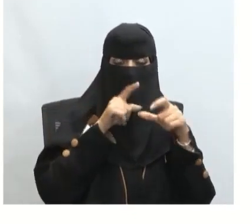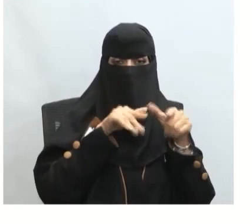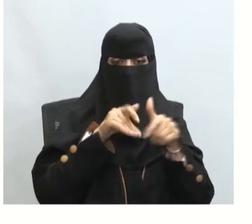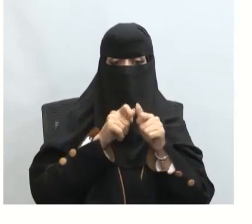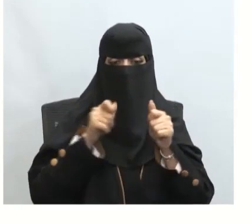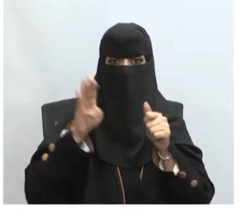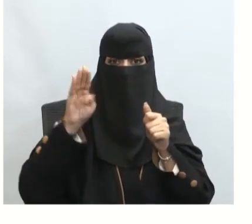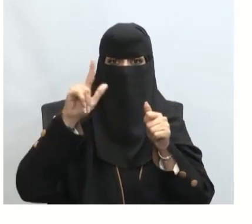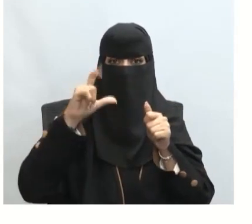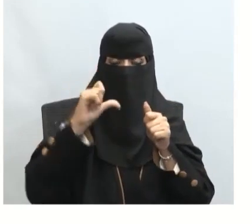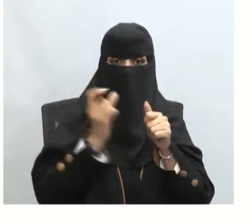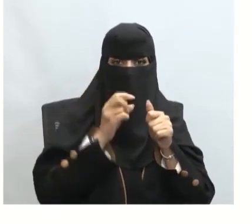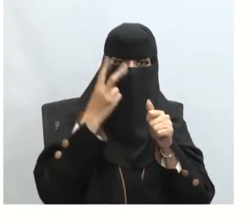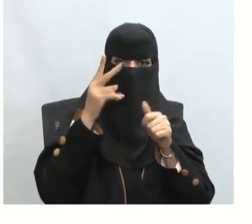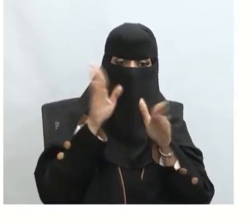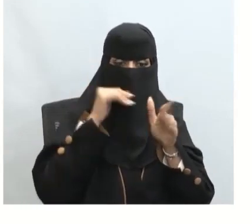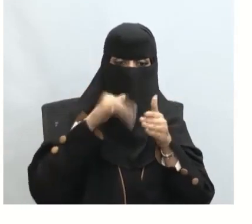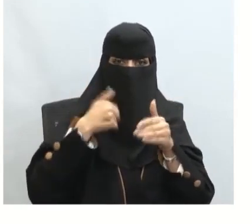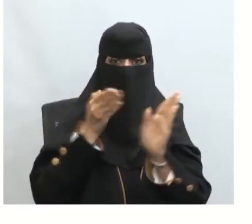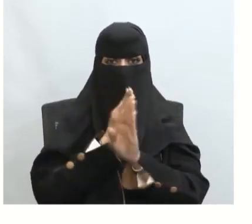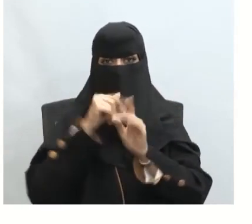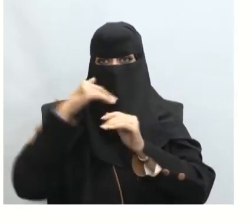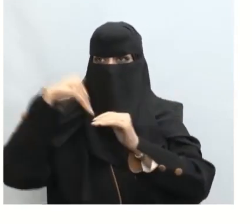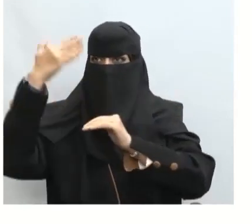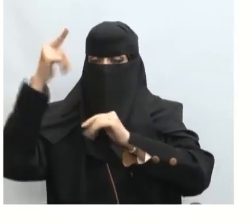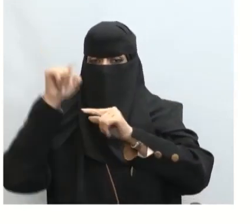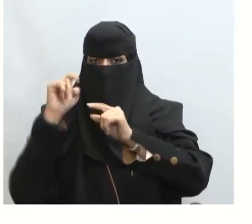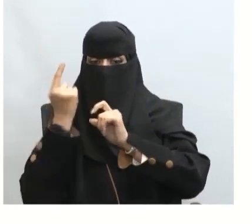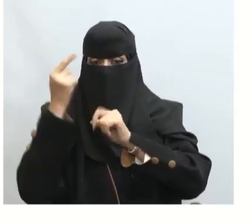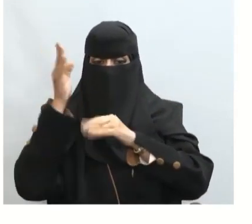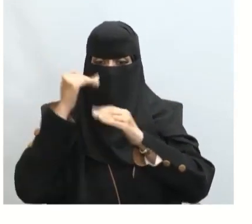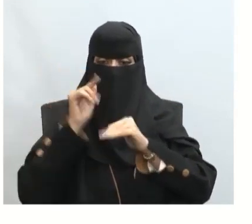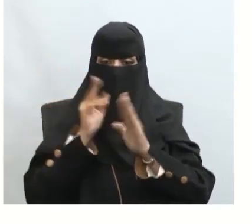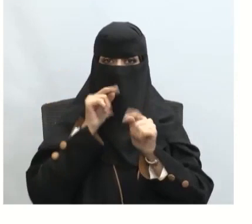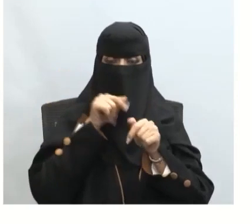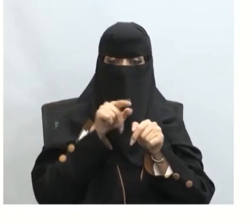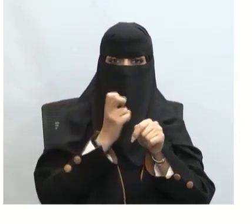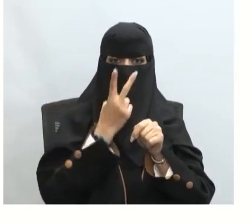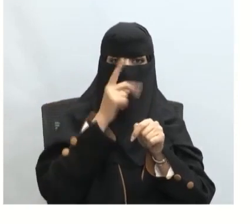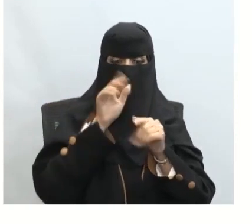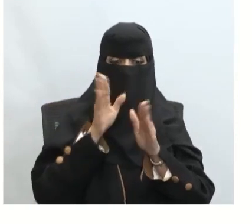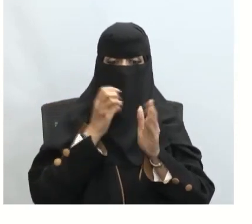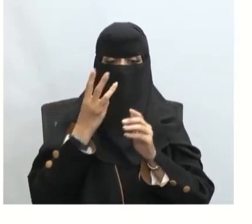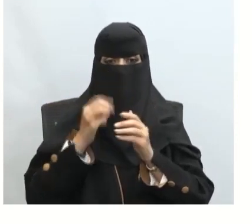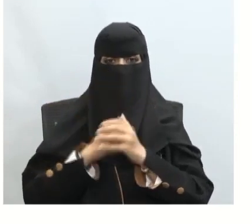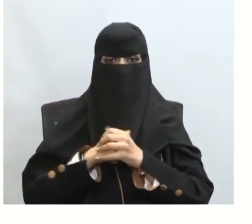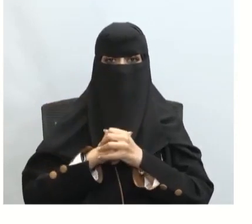كلور هنا اثنين بعكس اللي فوق كان عندنا واحد فهذا المركب